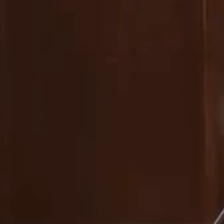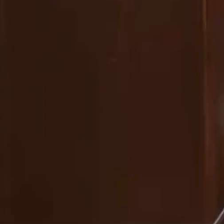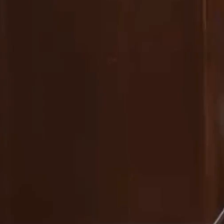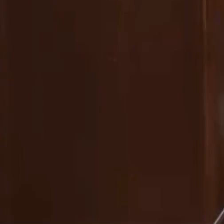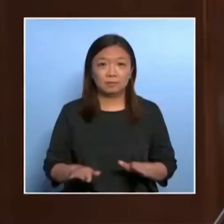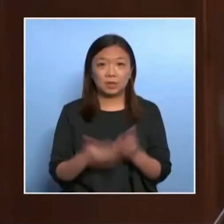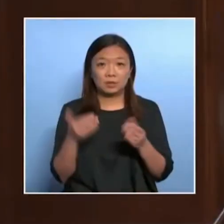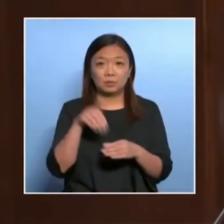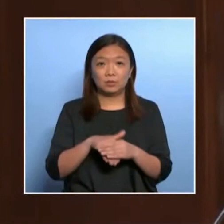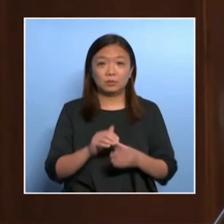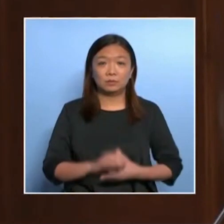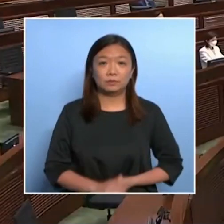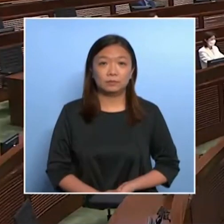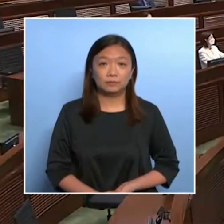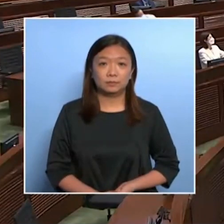開始表決，